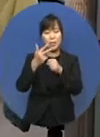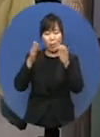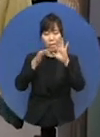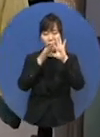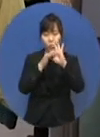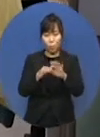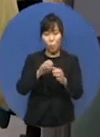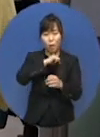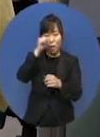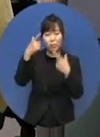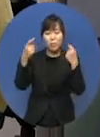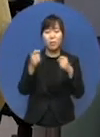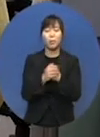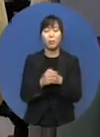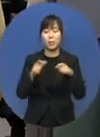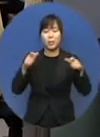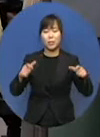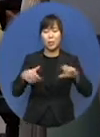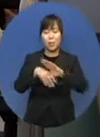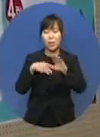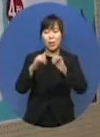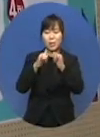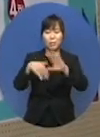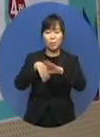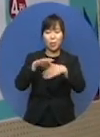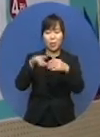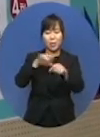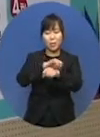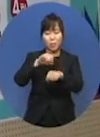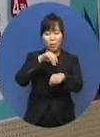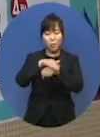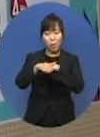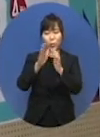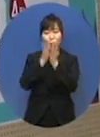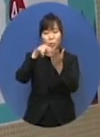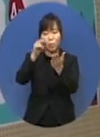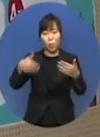등 지역 인문학 특화 도서관으로